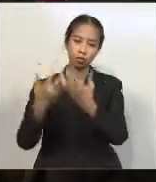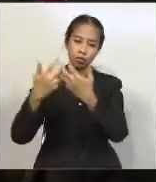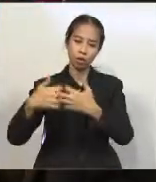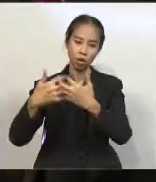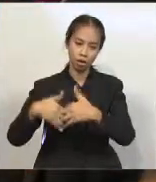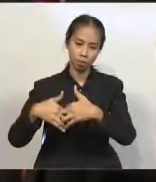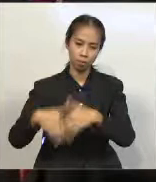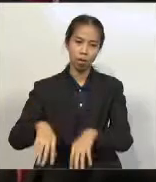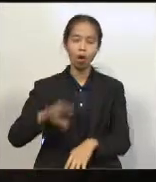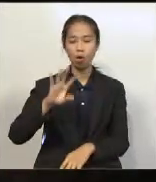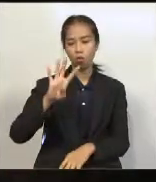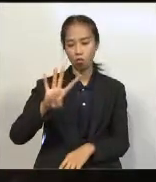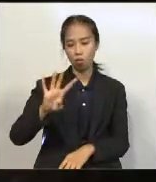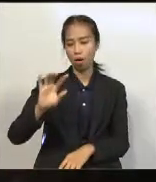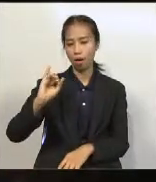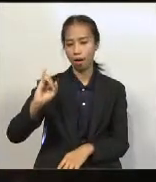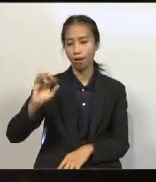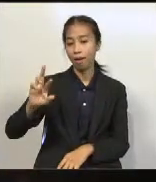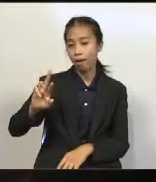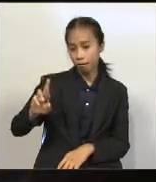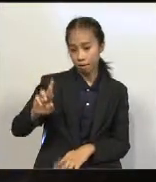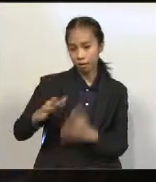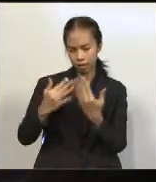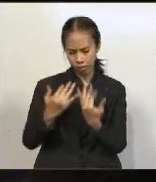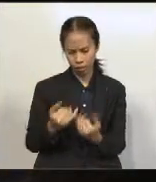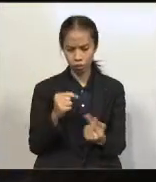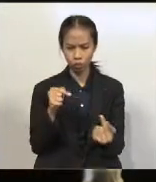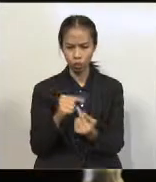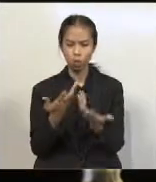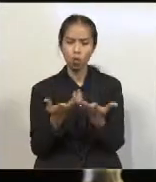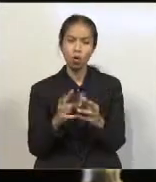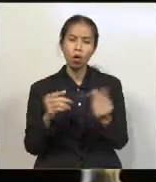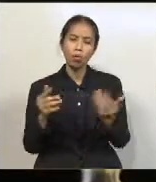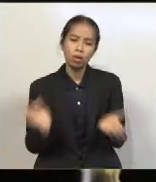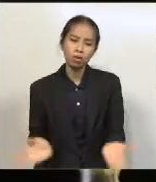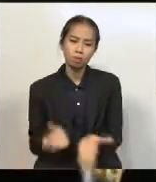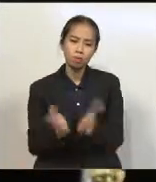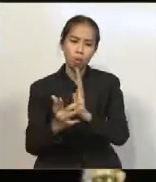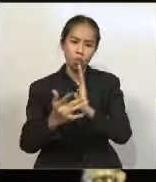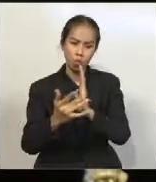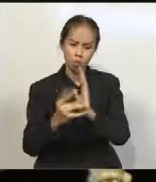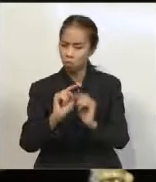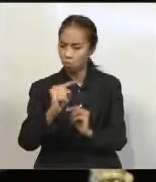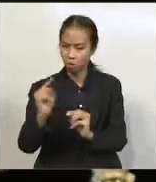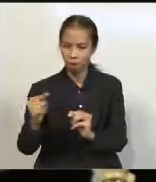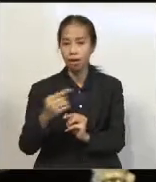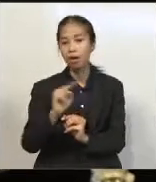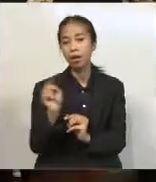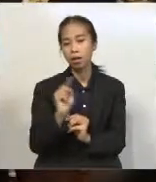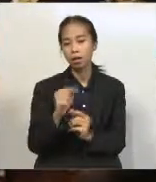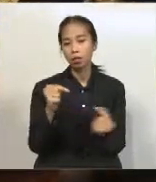หรือ 4IR และแนวทางการส่งเสริมการใช้ดิจิทัลของไมโคร SME เพื่อเต